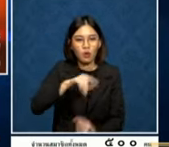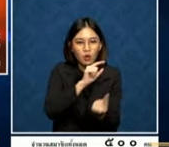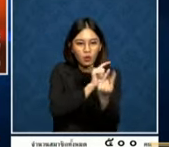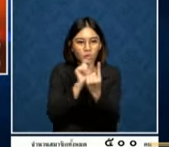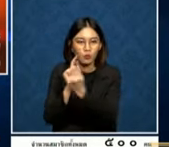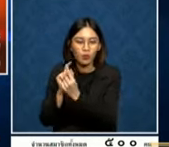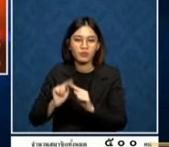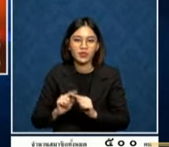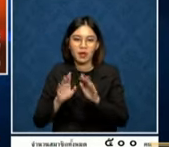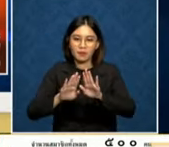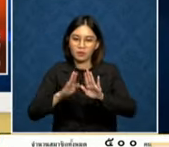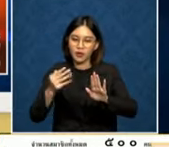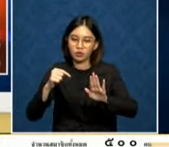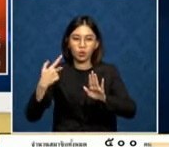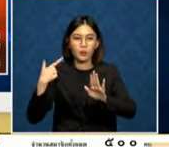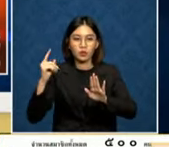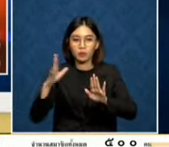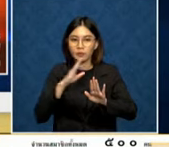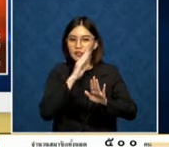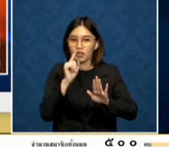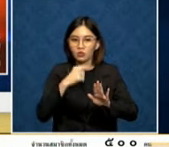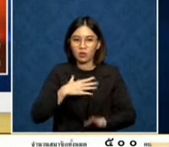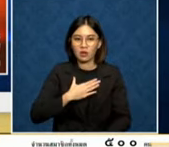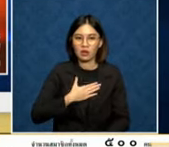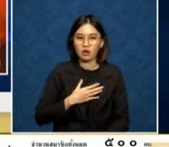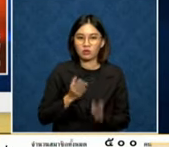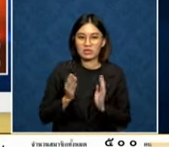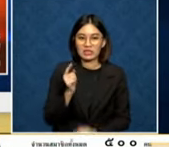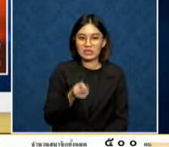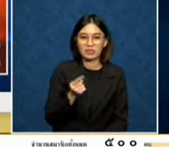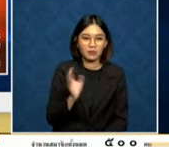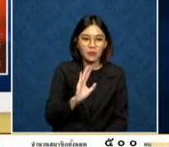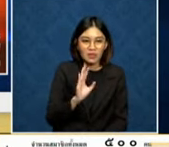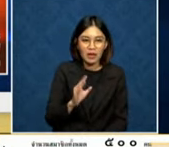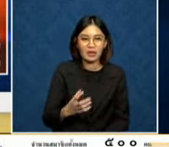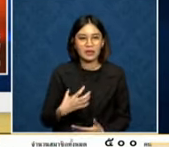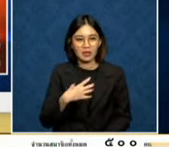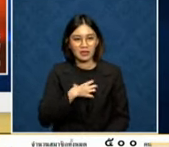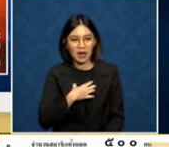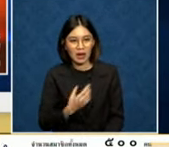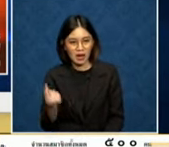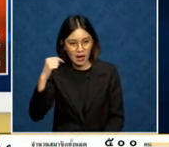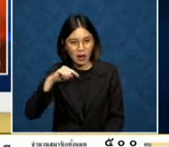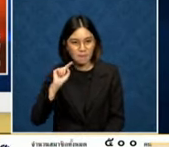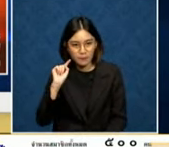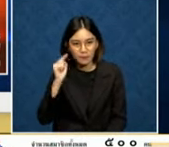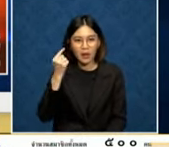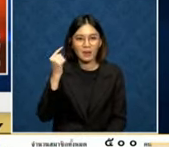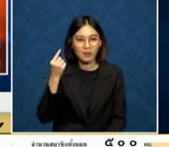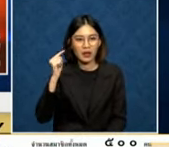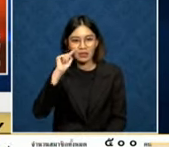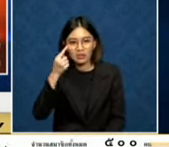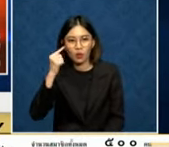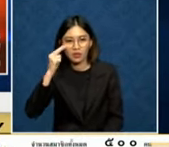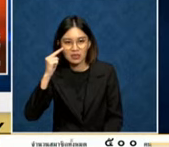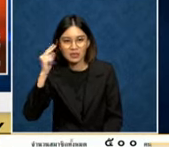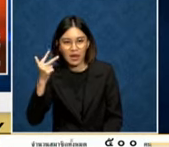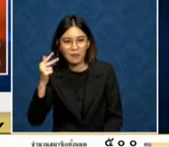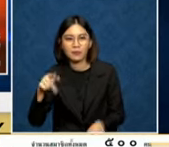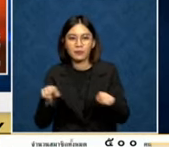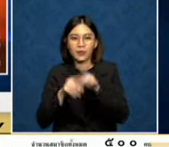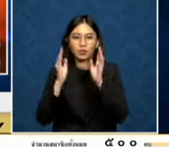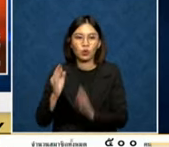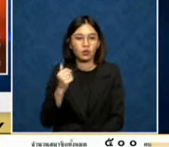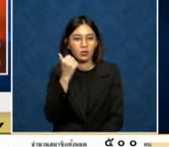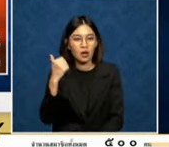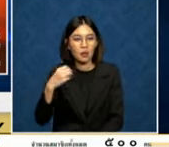เราแต่ประตูนั้นจะไม่มีประโยชน์ค่ะหากตัวเราไม่ใช่ของจริงที่อยากจะทำให้เขากลับเข้ามาสู่บ้านหลังนี้ซ้ำแล้วซ้ำอีกเหมือนที่หลายๆท่าน